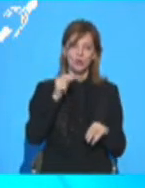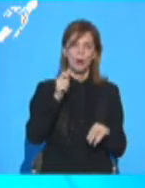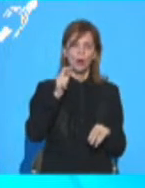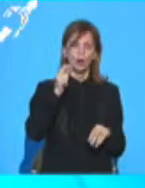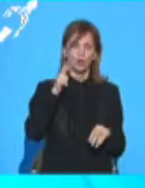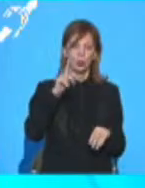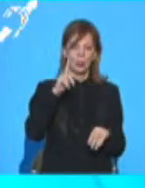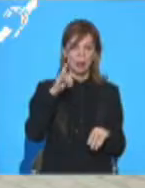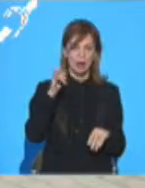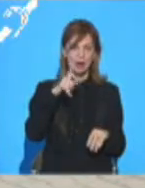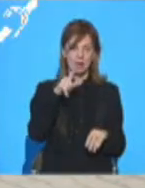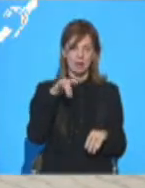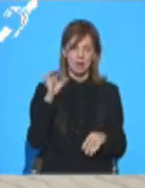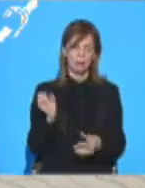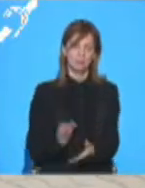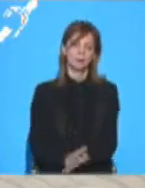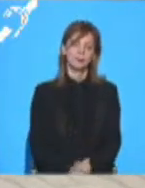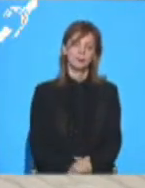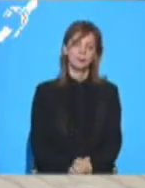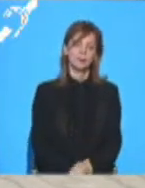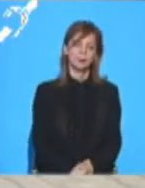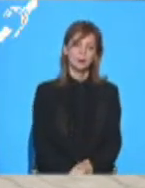portugheze.